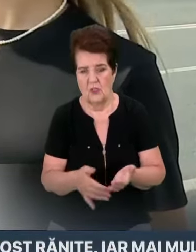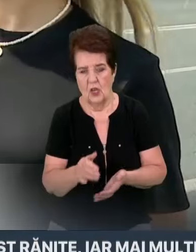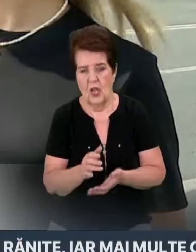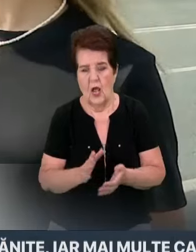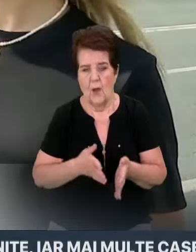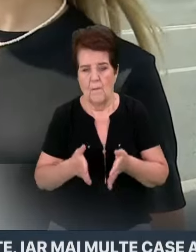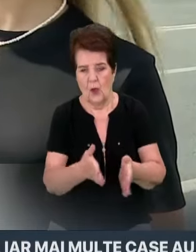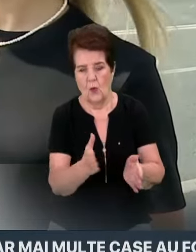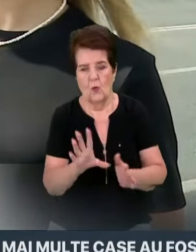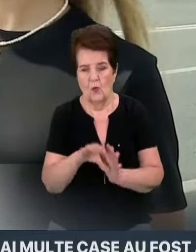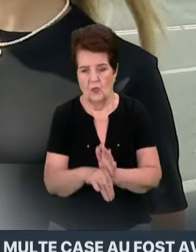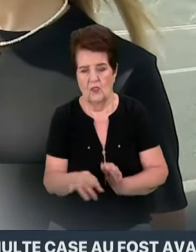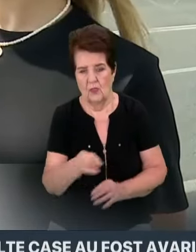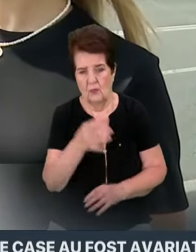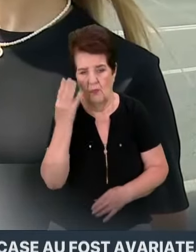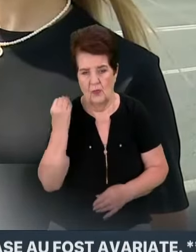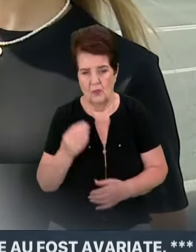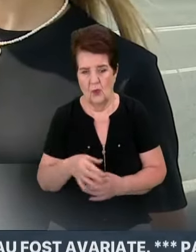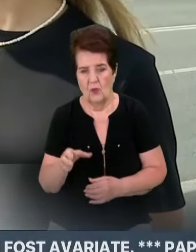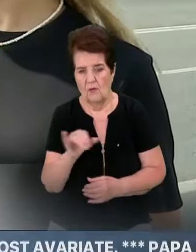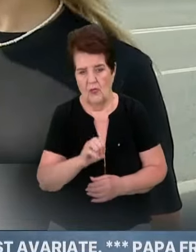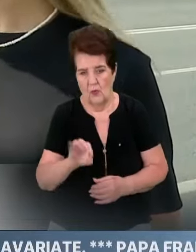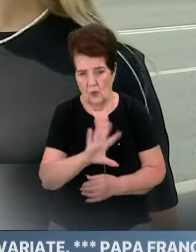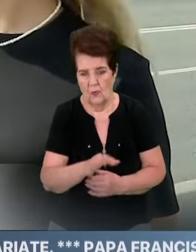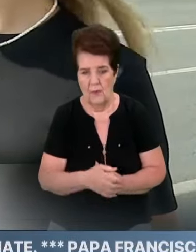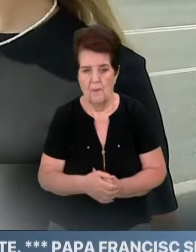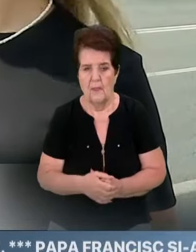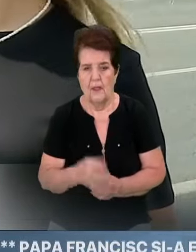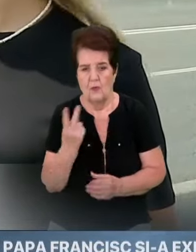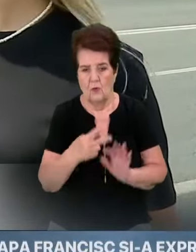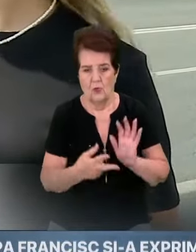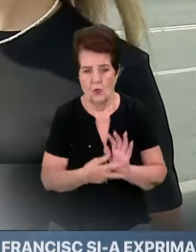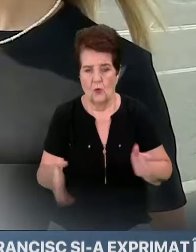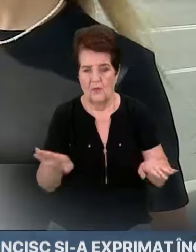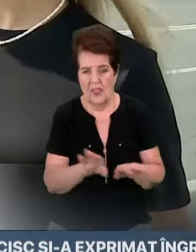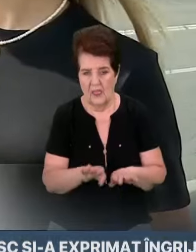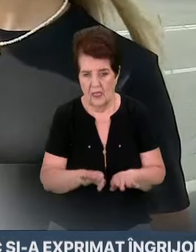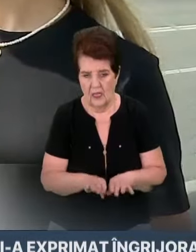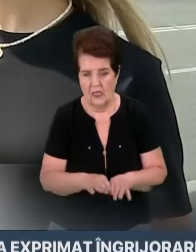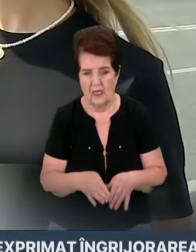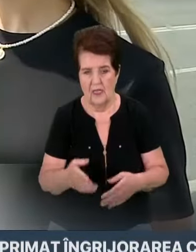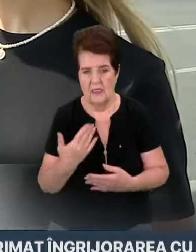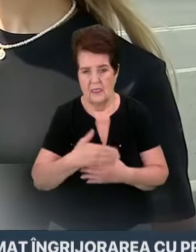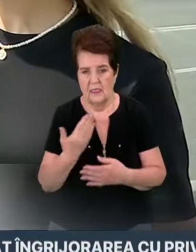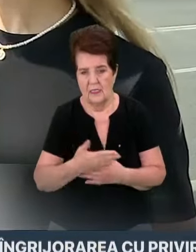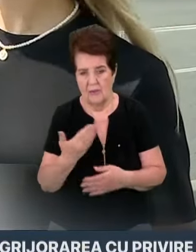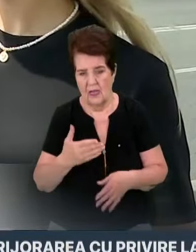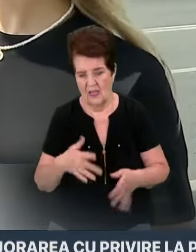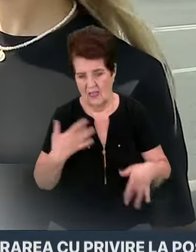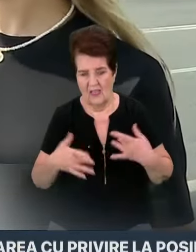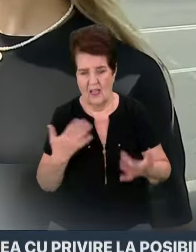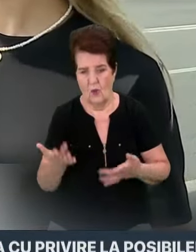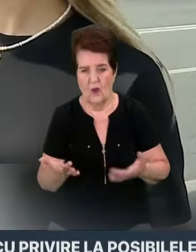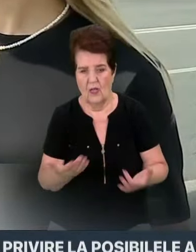integrare europeană a Republicii Moldova. Și pe data de 28 încheiem cele trei zile de spectacole prelejuite Zilei